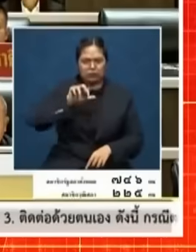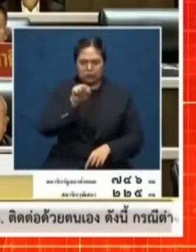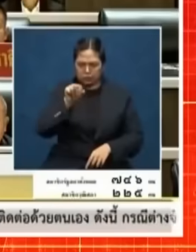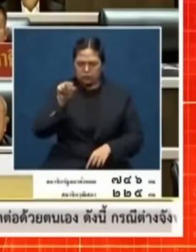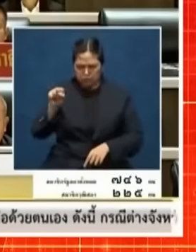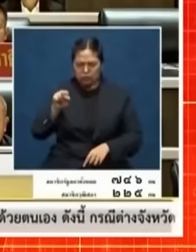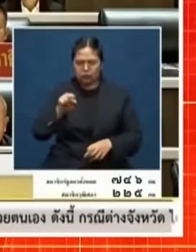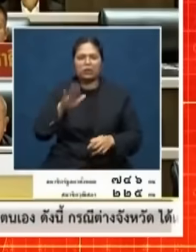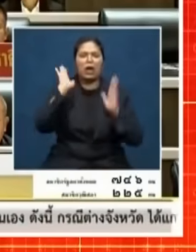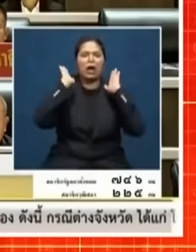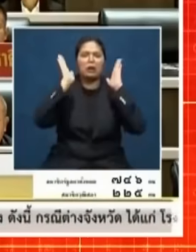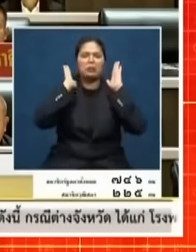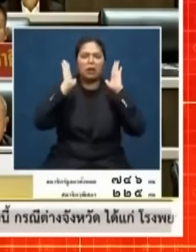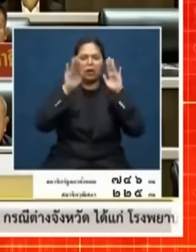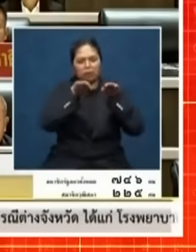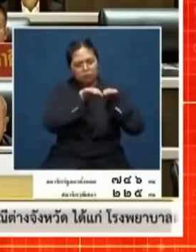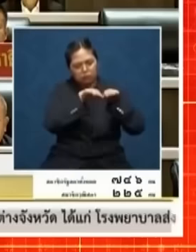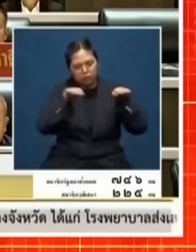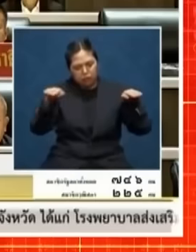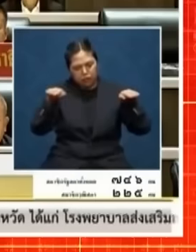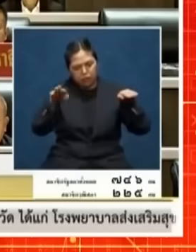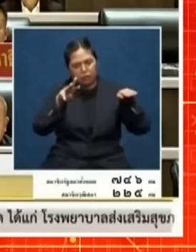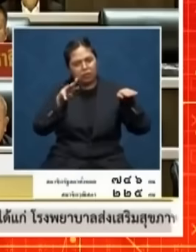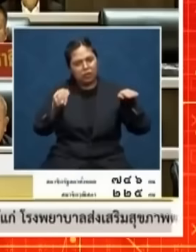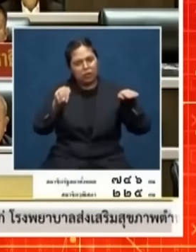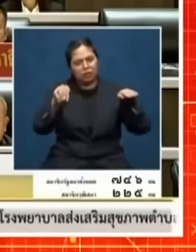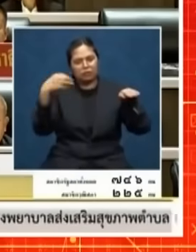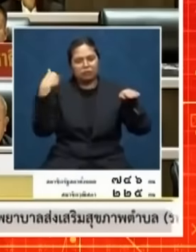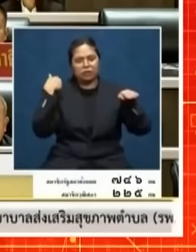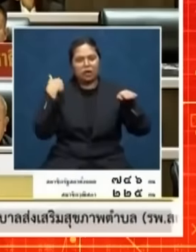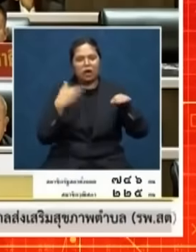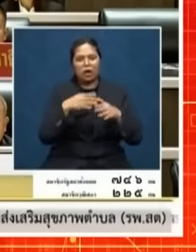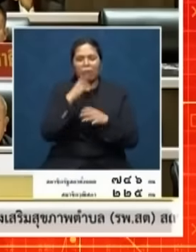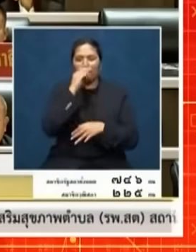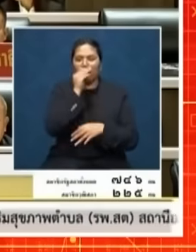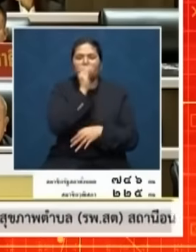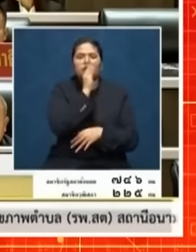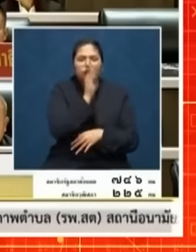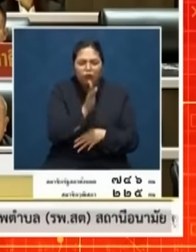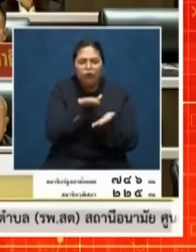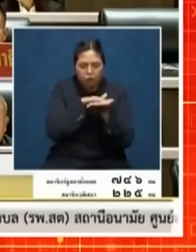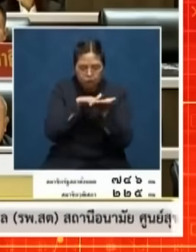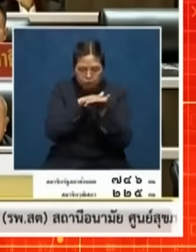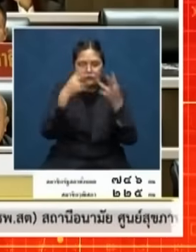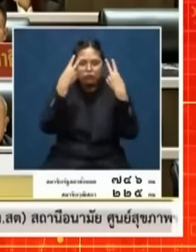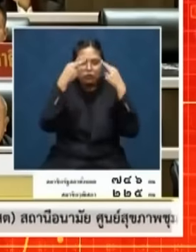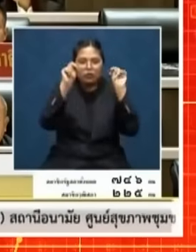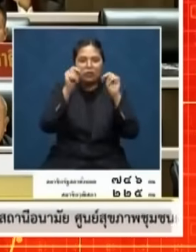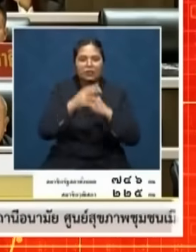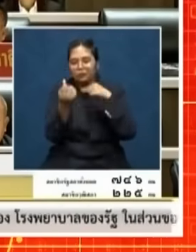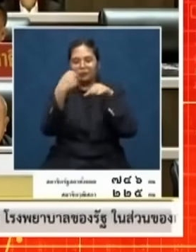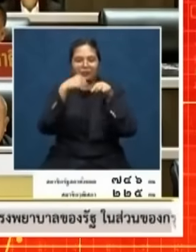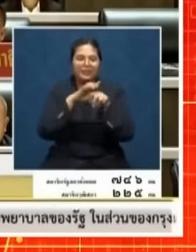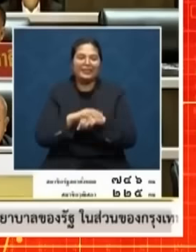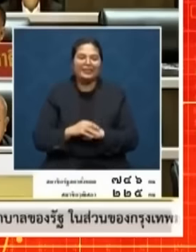ราฟิกขึ้นมาด้วยอ่ะ นโยบายนินจาหัวของนินจาเป็นนายกเศรษฐา ดูแล้วก็น่ารักและที่ถือเป็นการคืนฟอร์มของพรรคประชาธิปัตย์อย่างชัดเจนนะฮ